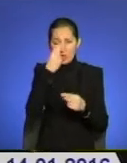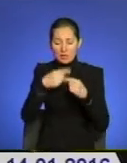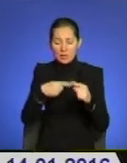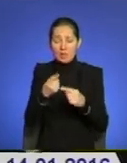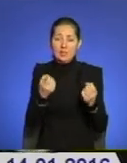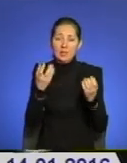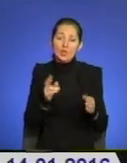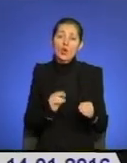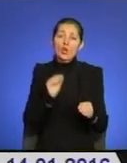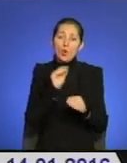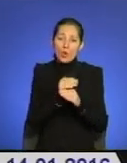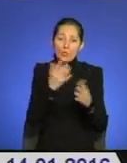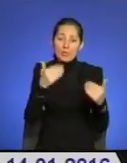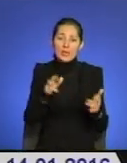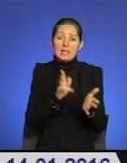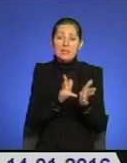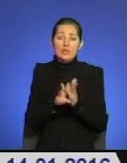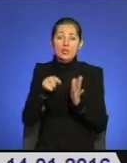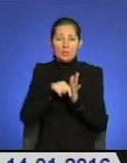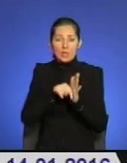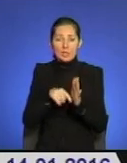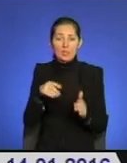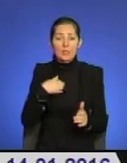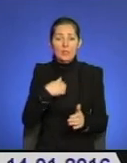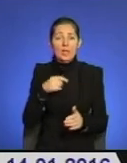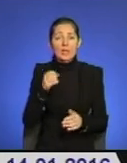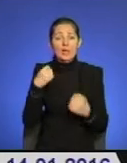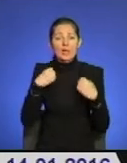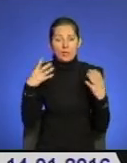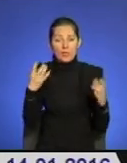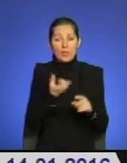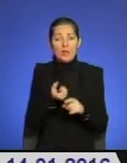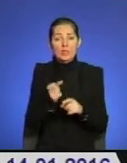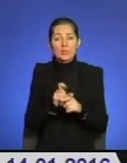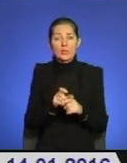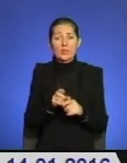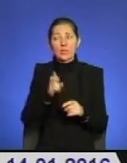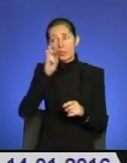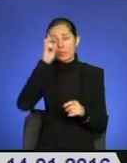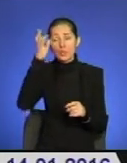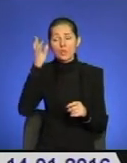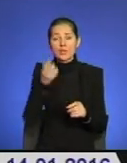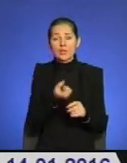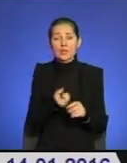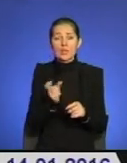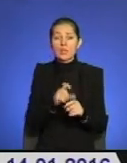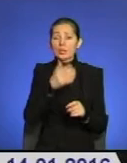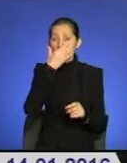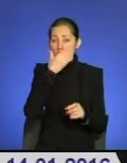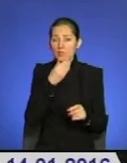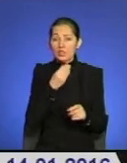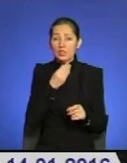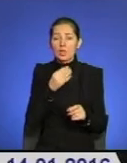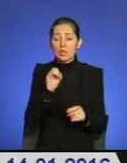вже в християнському значенні. Ми їх святкували більш, скажімо, побожніше, більш красивіше